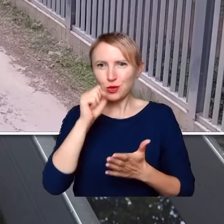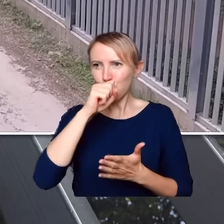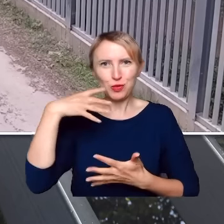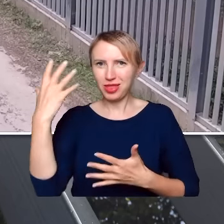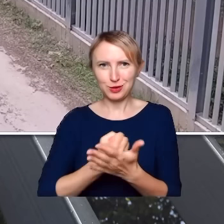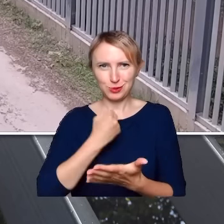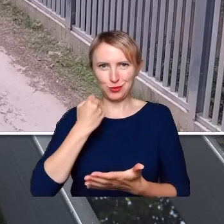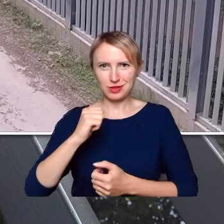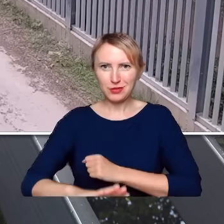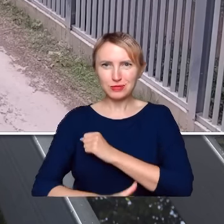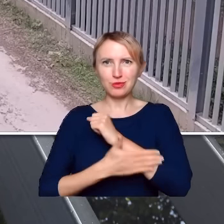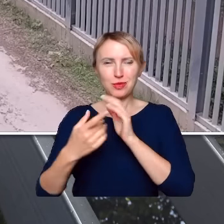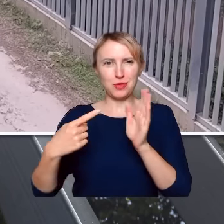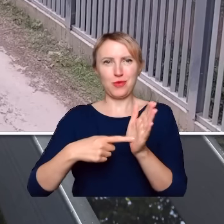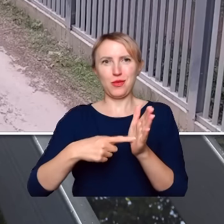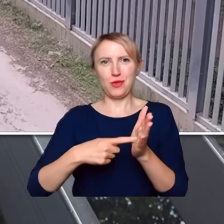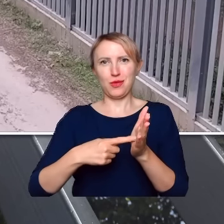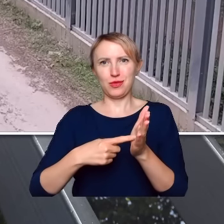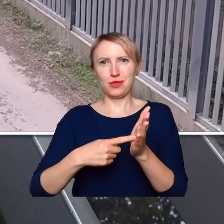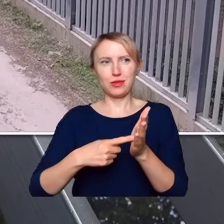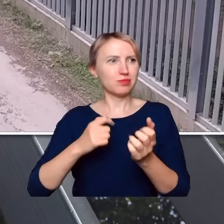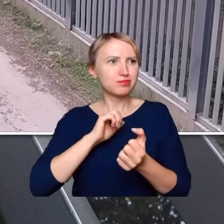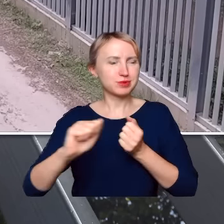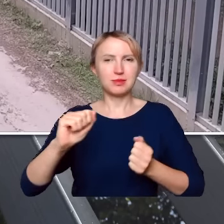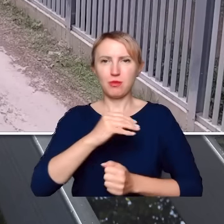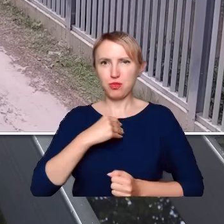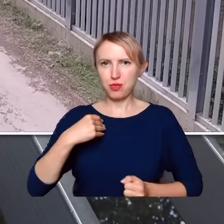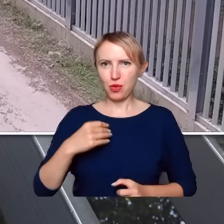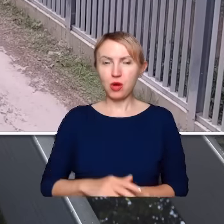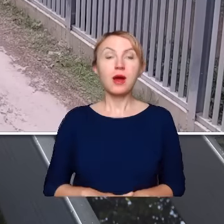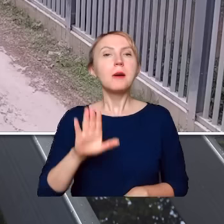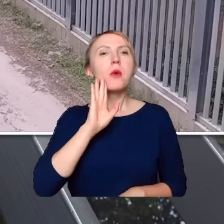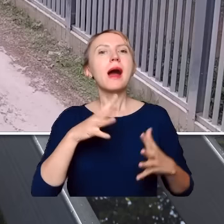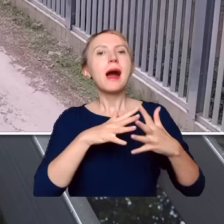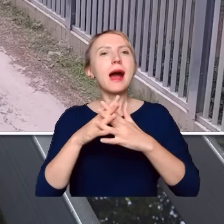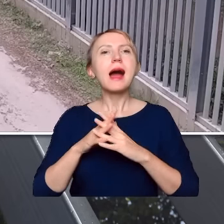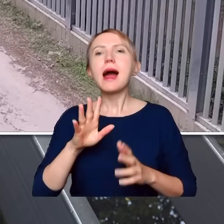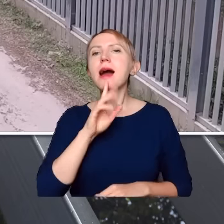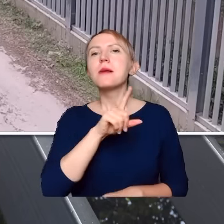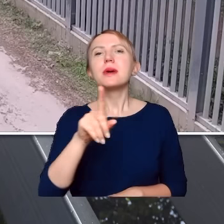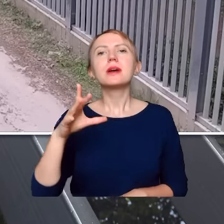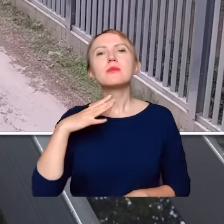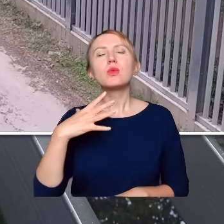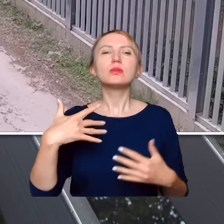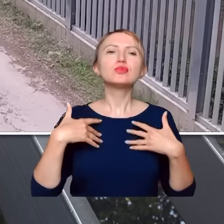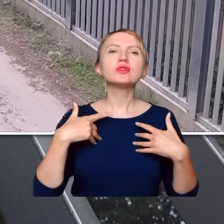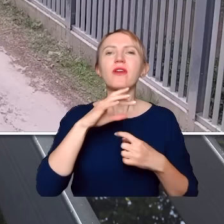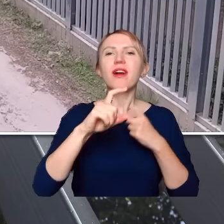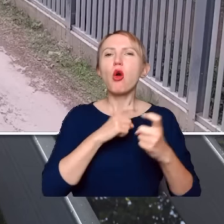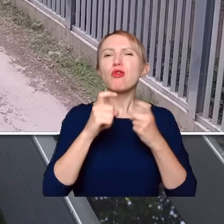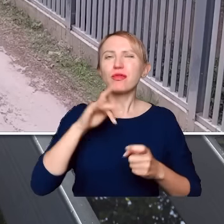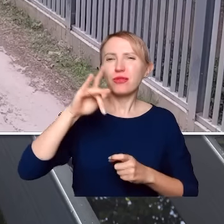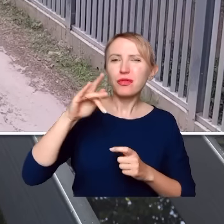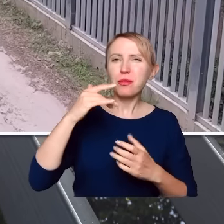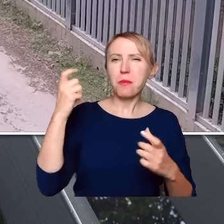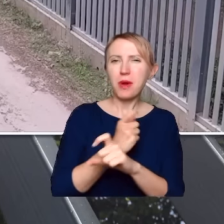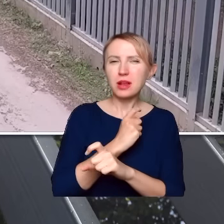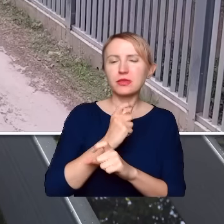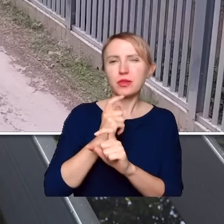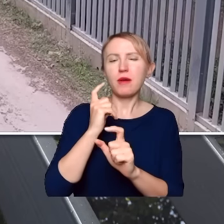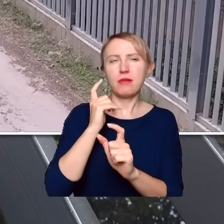wsparł tendencji, które rozsadzają. Tak jak Amerykanie przeżywali własny konflikt wewnętrzny w stosunku do wojny w